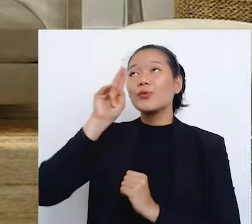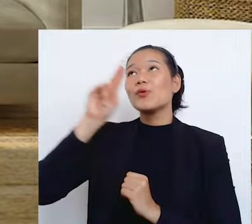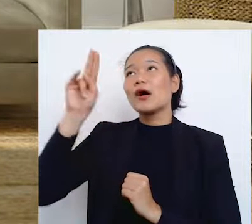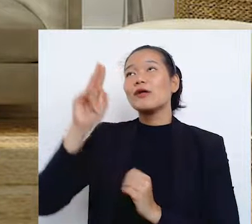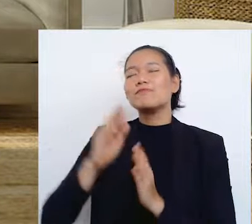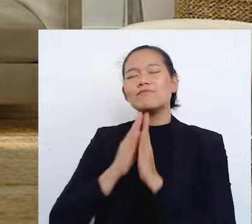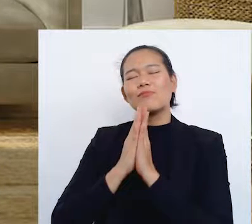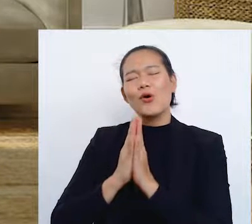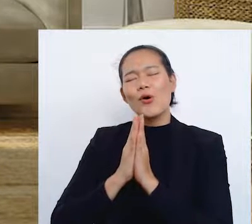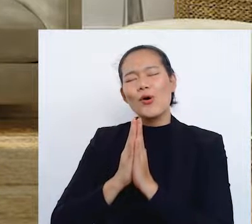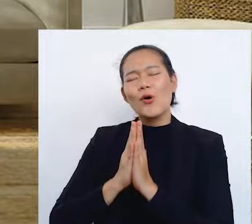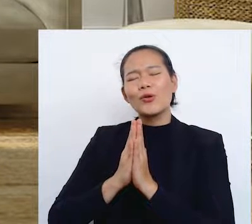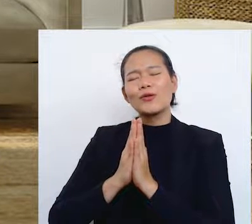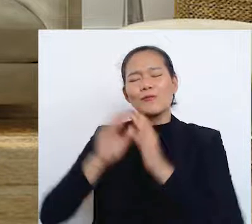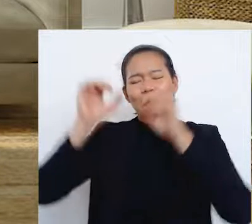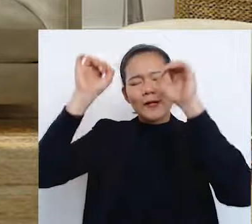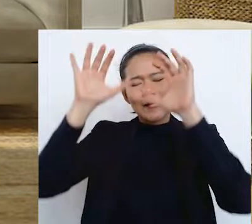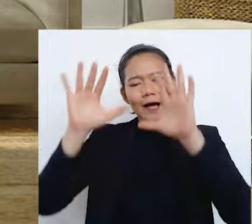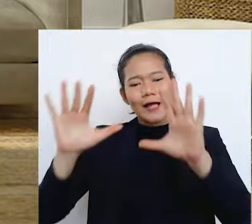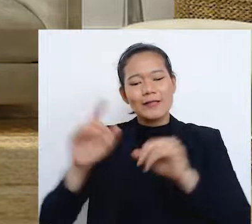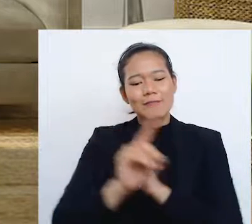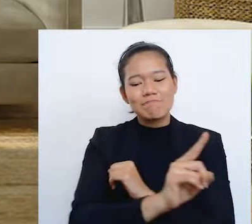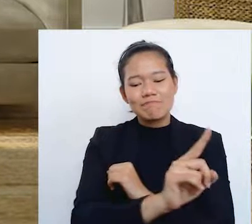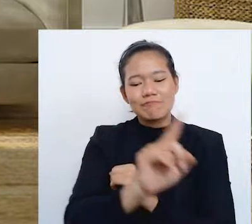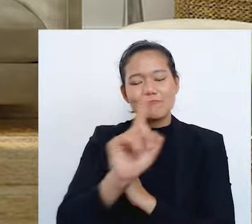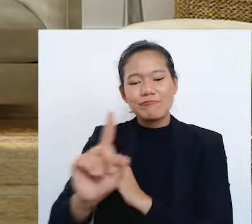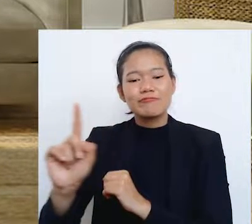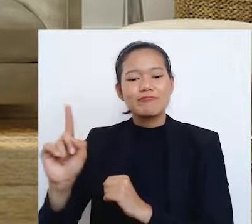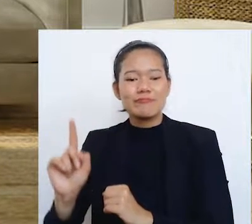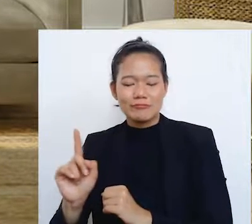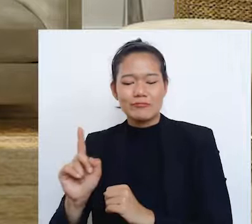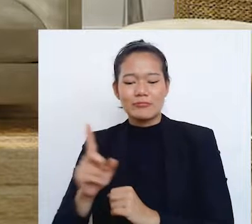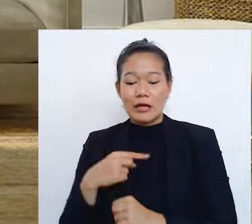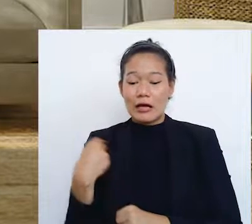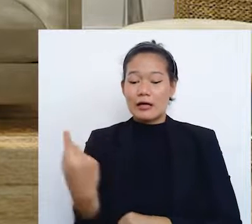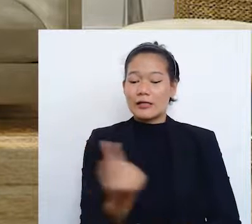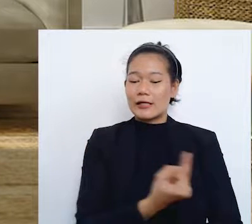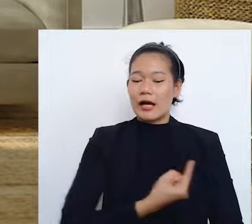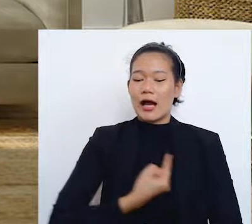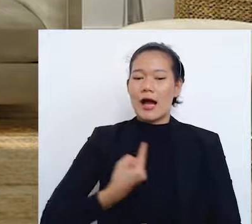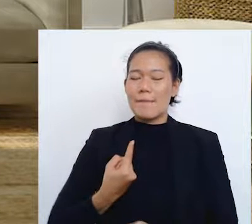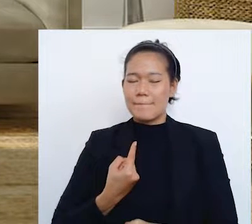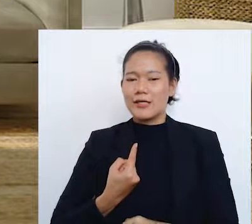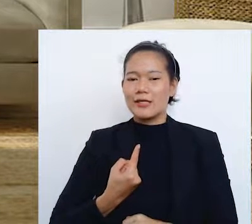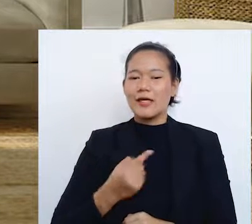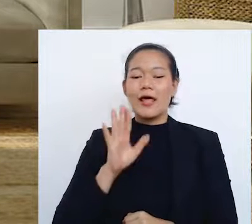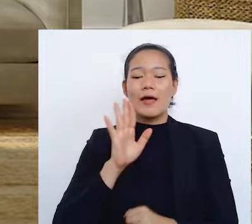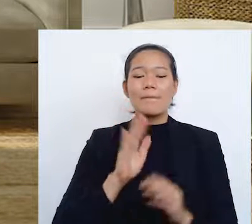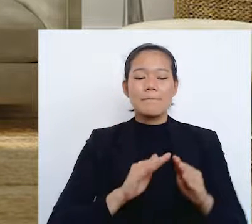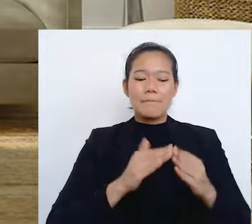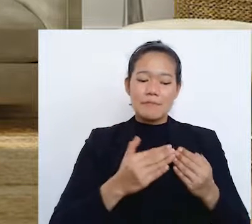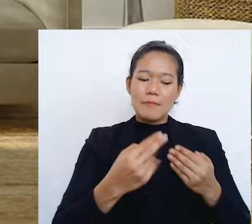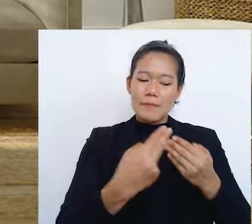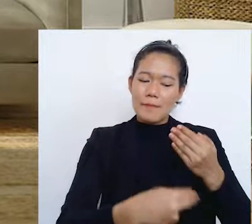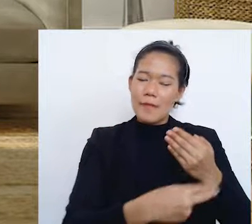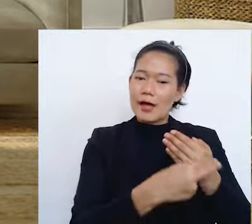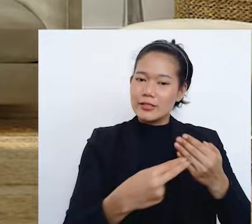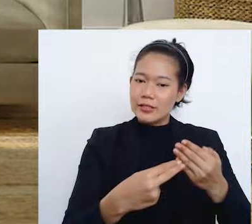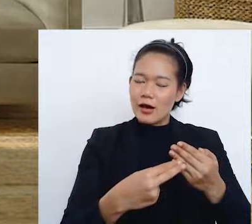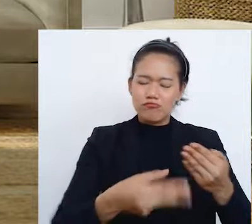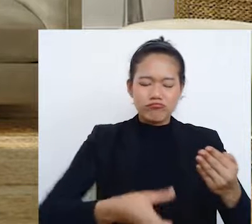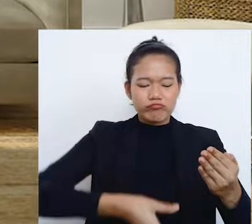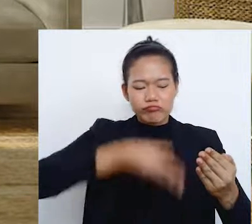Tuhan, berkatilah setiap kami jikalau kami bersama akan membaca dan